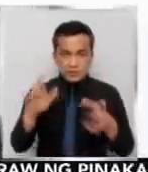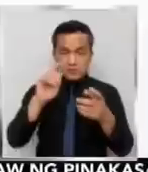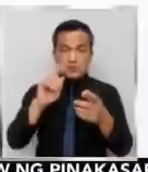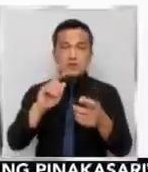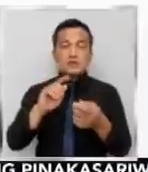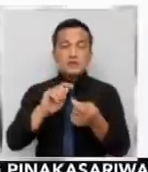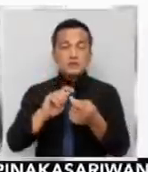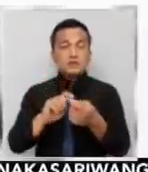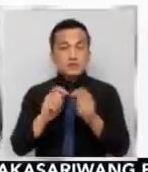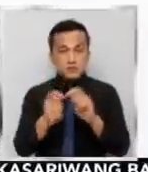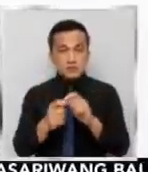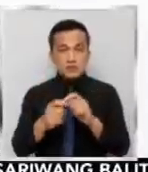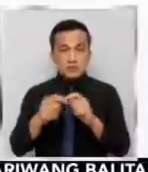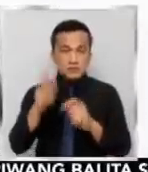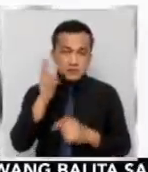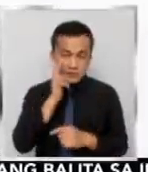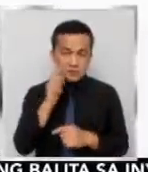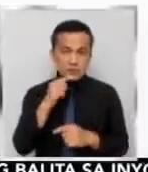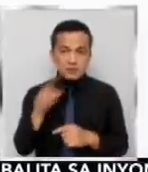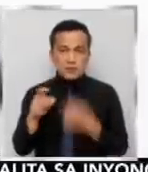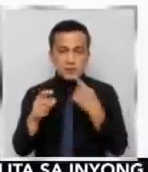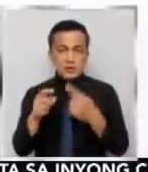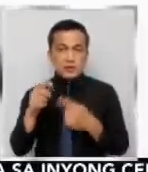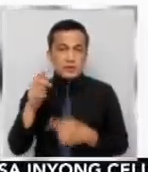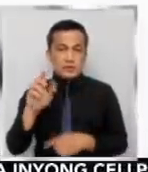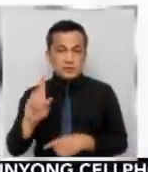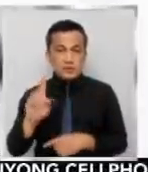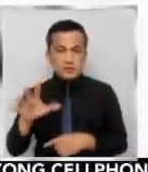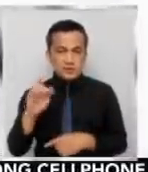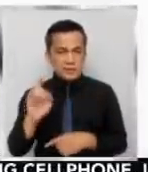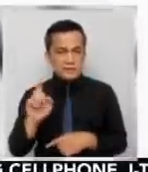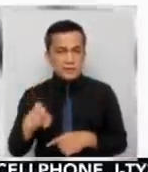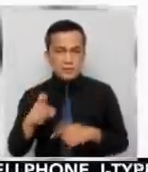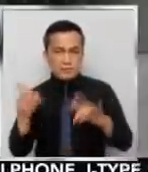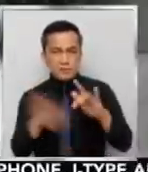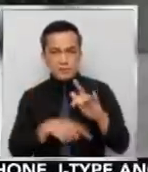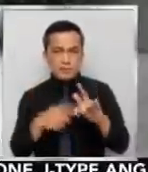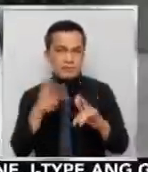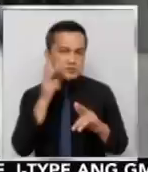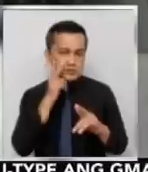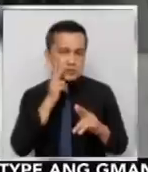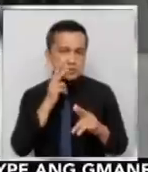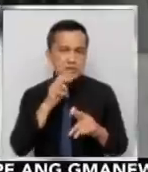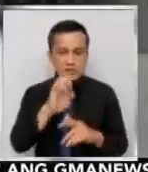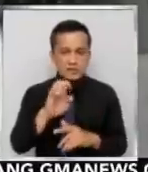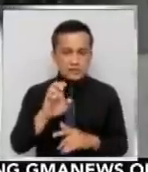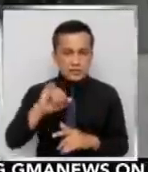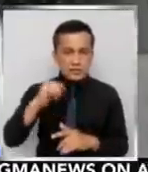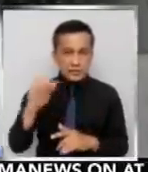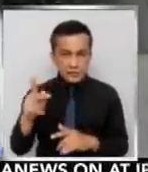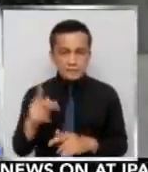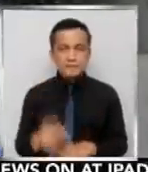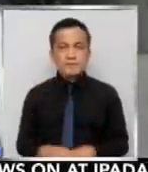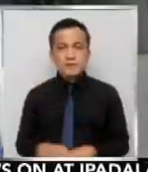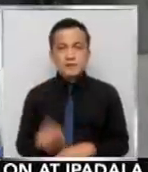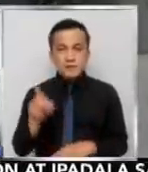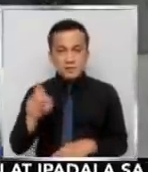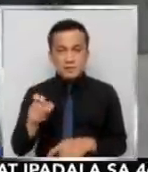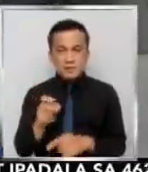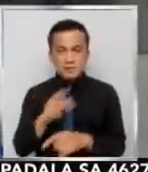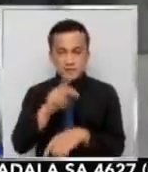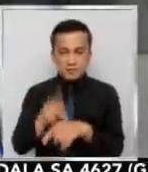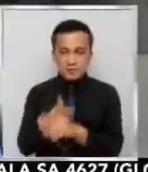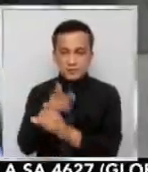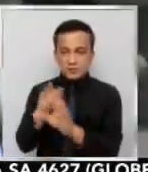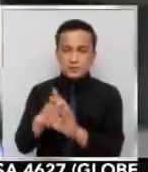ni De Lima na dapat panagutin siya sa mga extrajudicial killings at human rights violations. Dapat din daw sumali muli ang bansa sa International Criminal